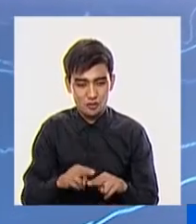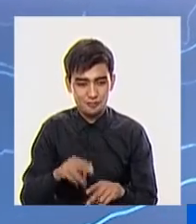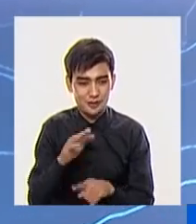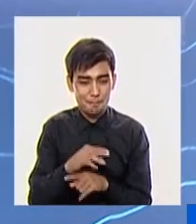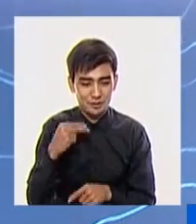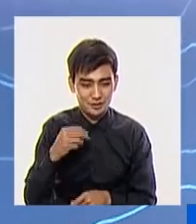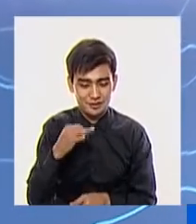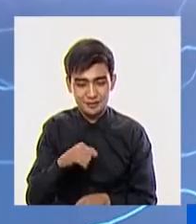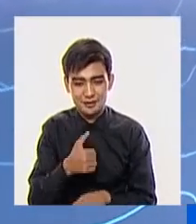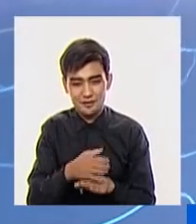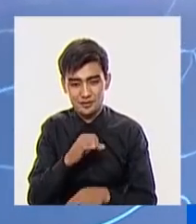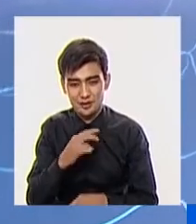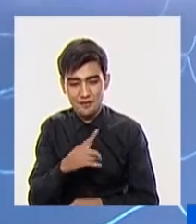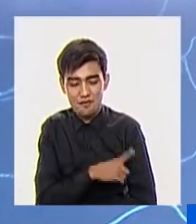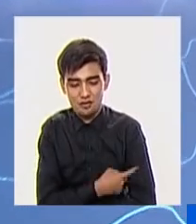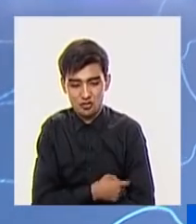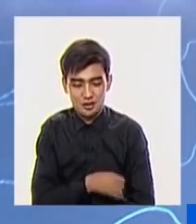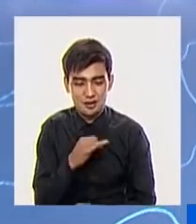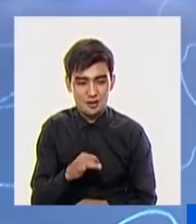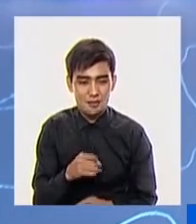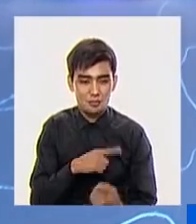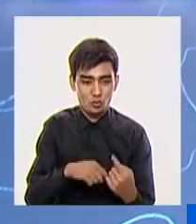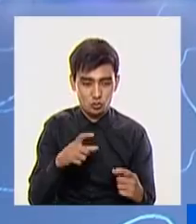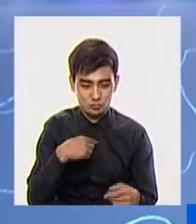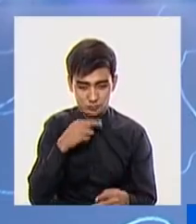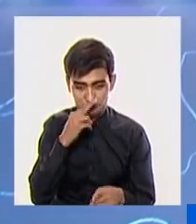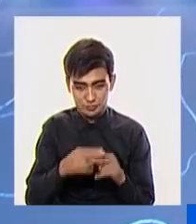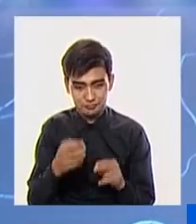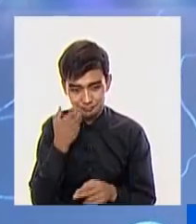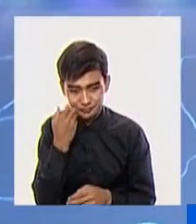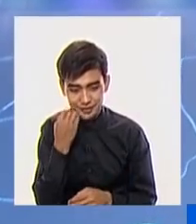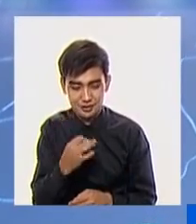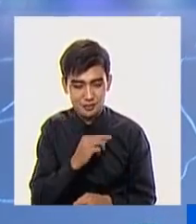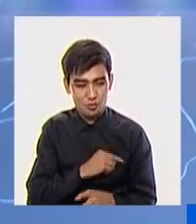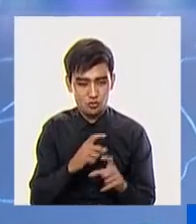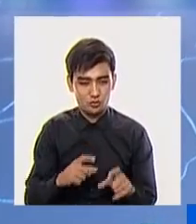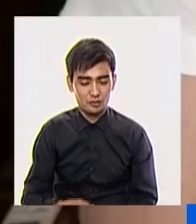и словам главного санврача. Бизнесмены теряют доход и сотрудников.